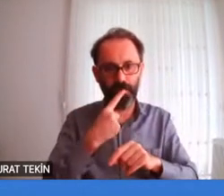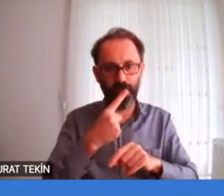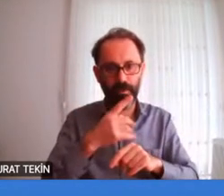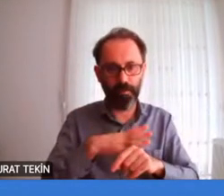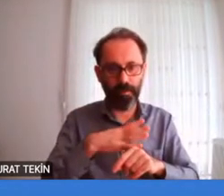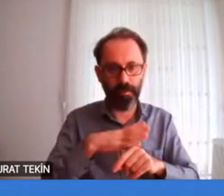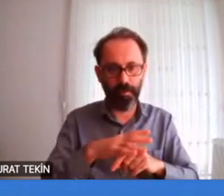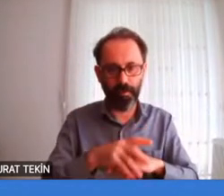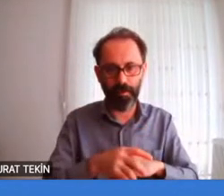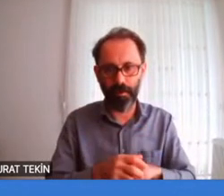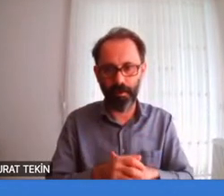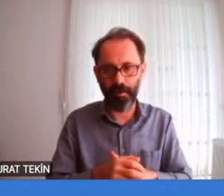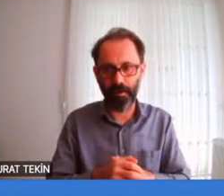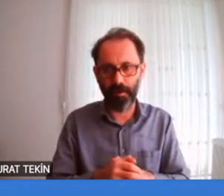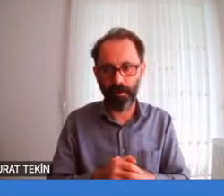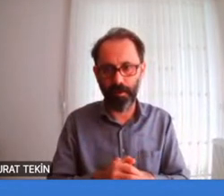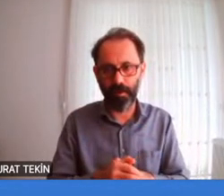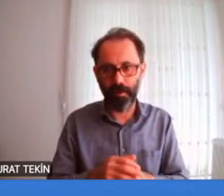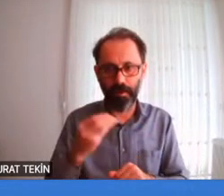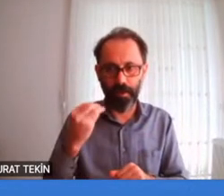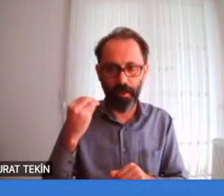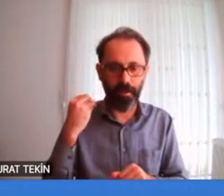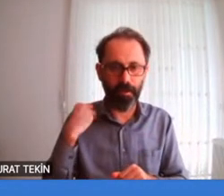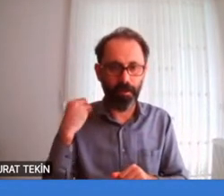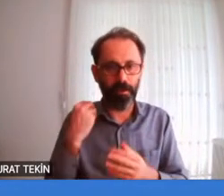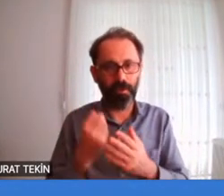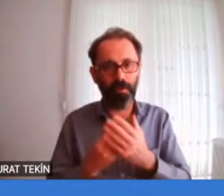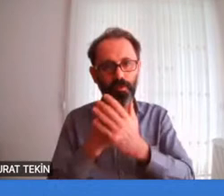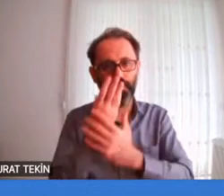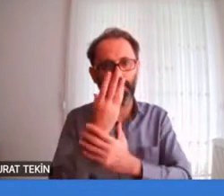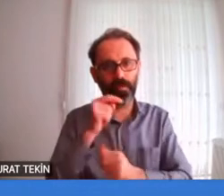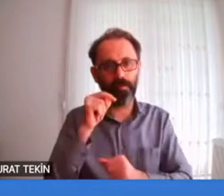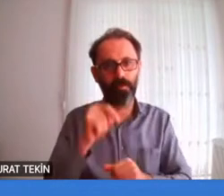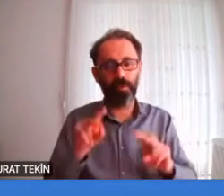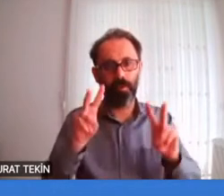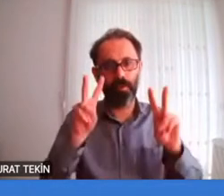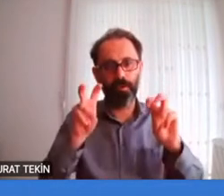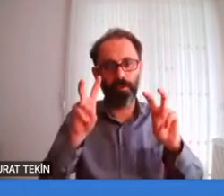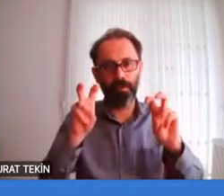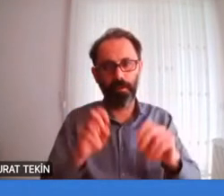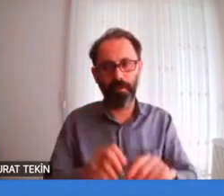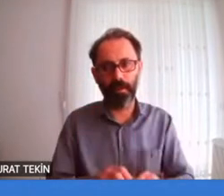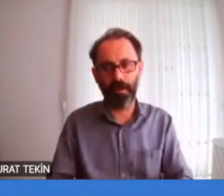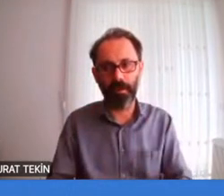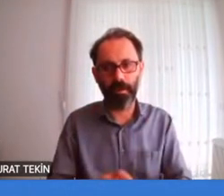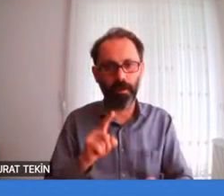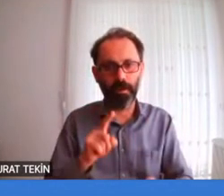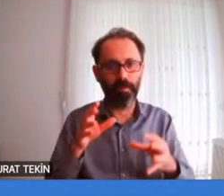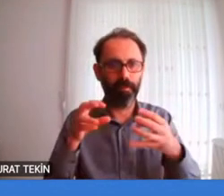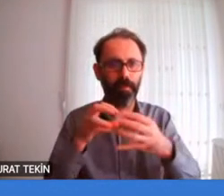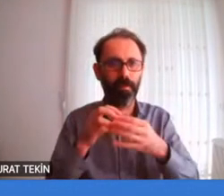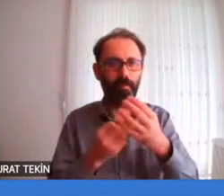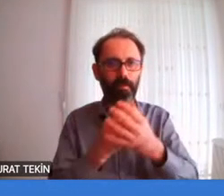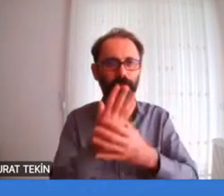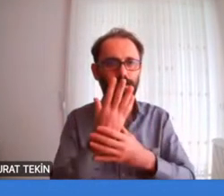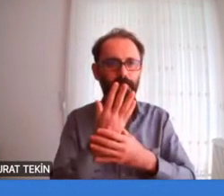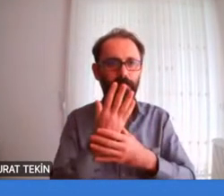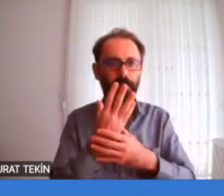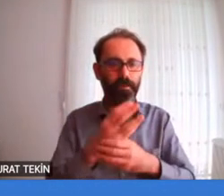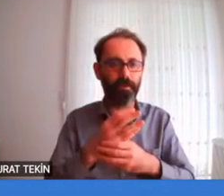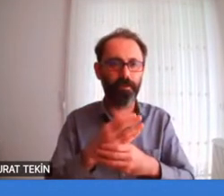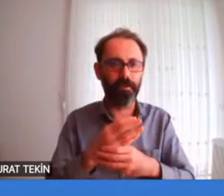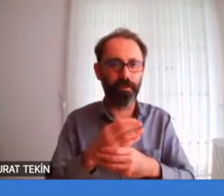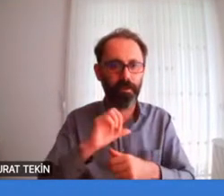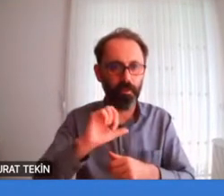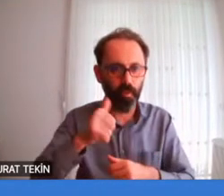duymamışsınızdır. Biz yeni oluştuk. Aralık ayını demiştim. Normalde bir takım oluştuğu zaman çalışır. İşte